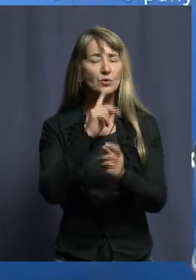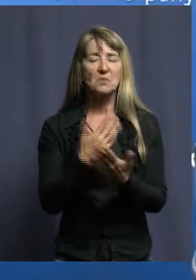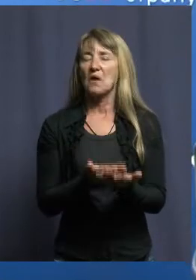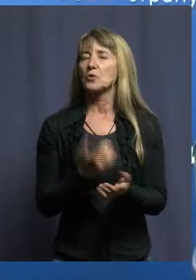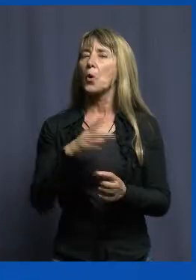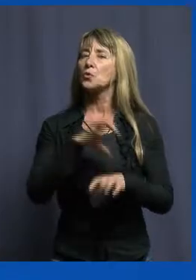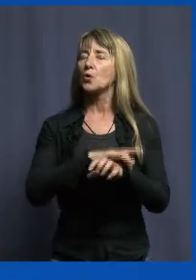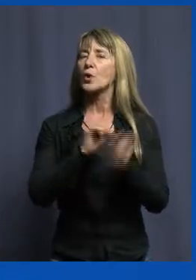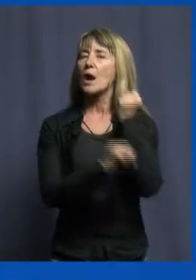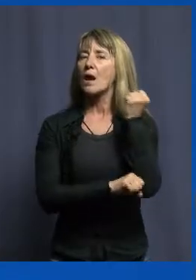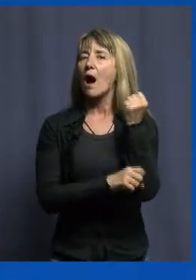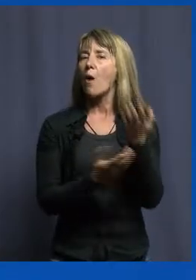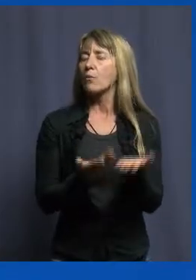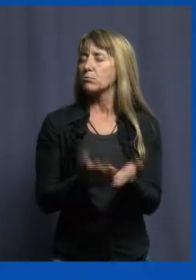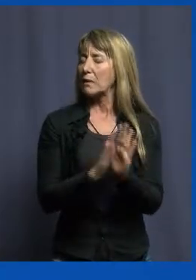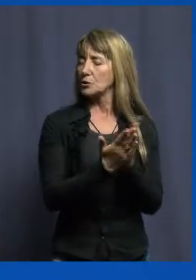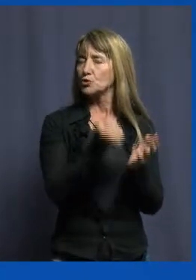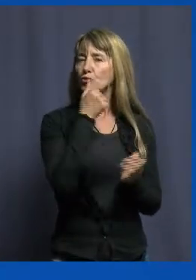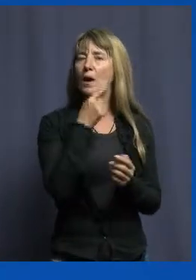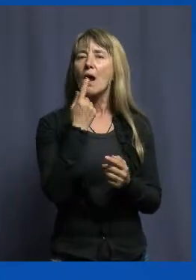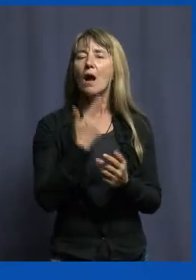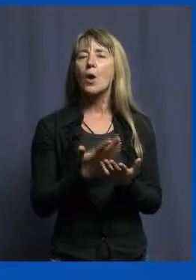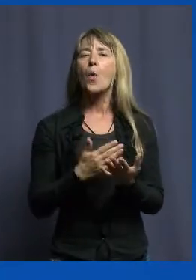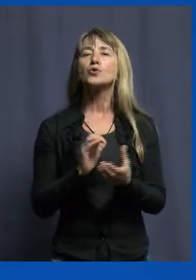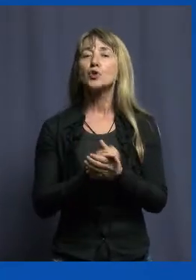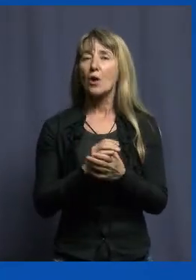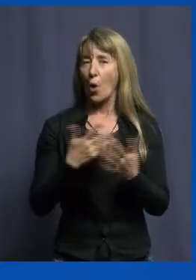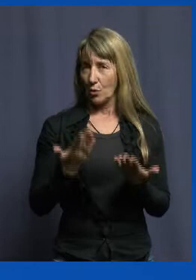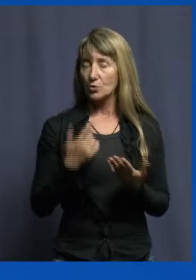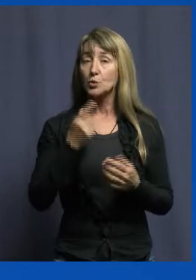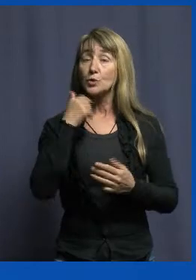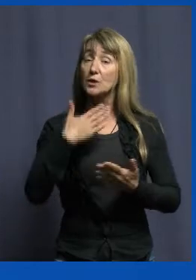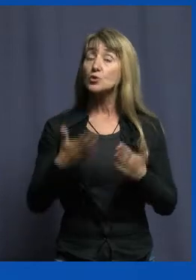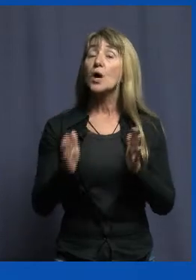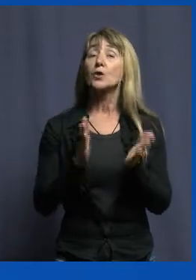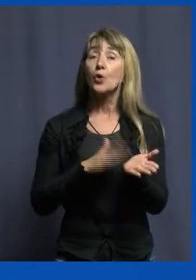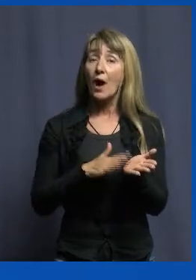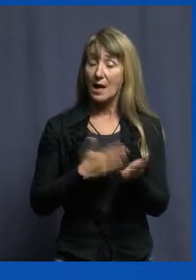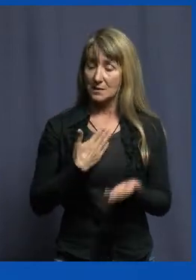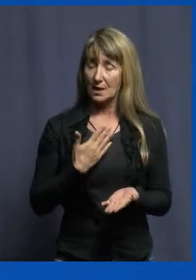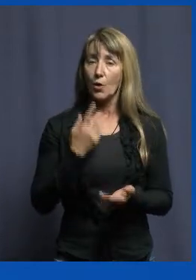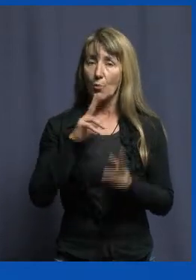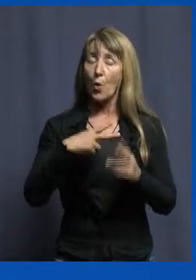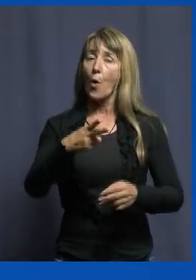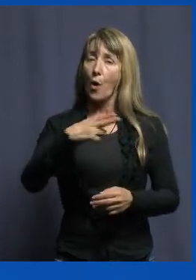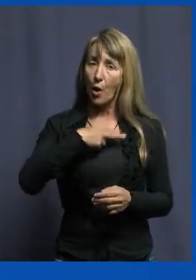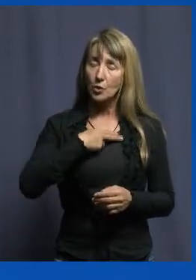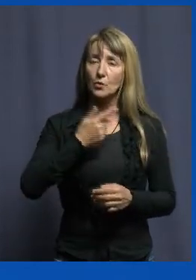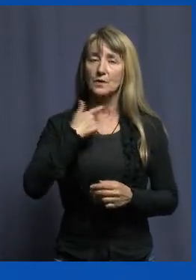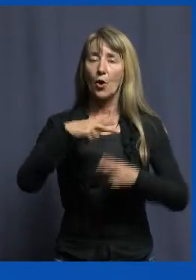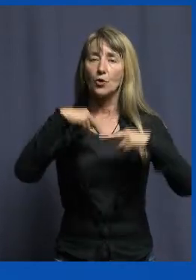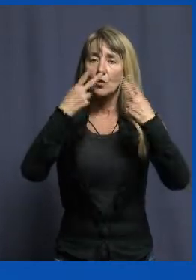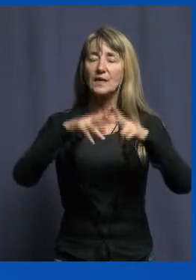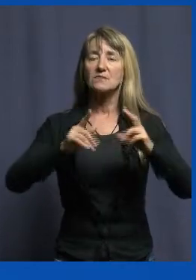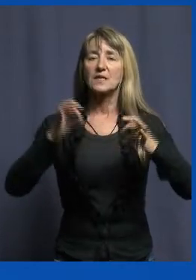tako, doktori nauka, knjiški, onako što bi mi rekli na žargonu, nego jednostavno ljudi koji su se dokazali, koji mogu zaista odgovorno da odgovore na